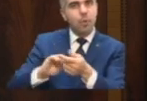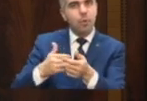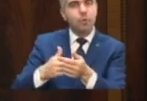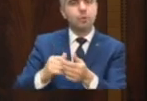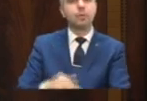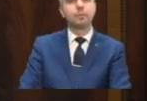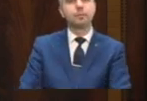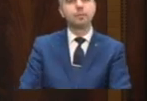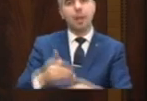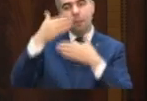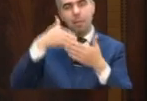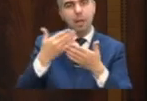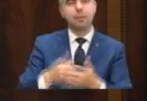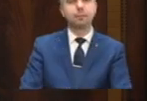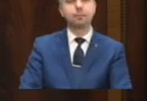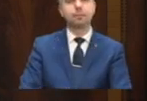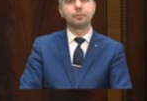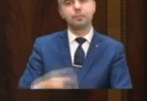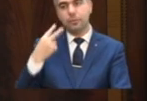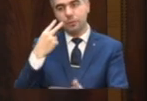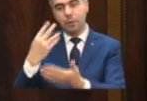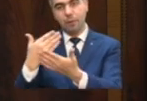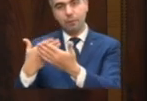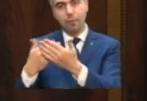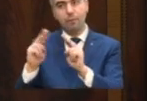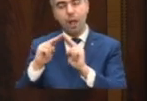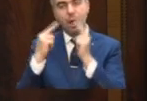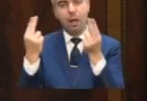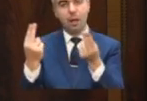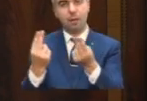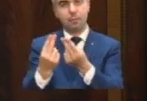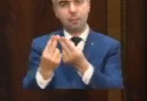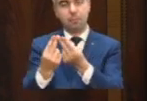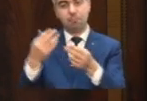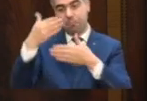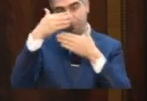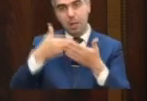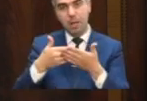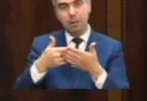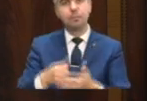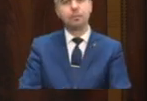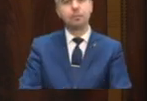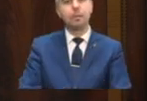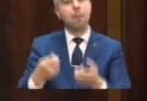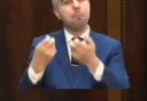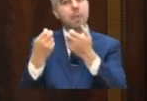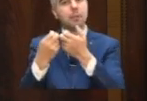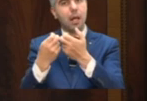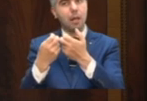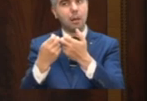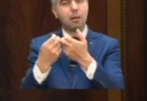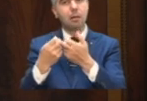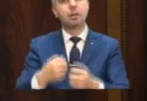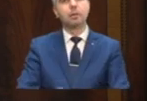الاقتصادي المغربي. كيف شفتوا عبر العالم المغرب كتعطى الآن كمثال،